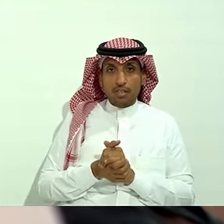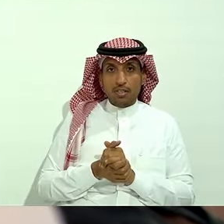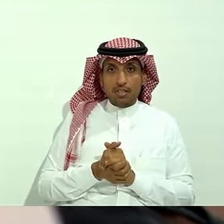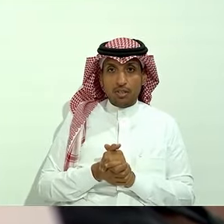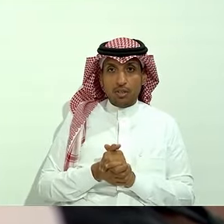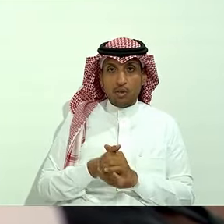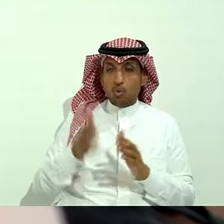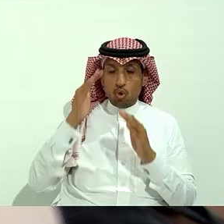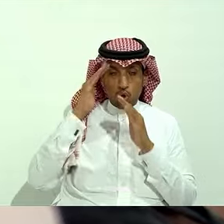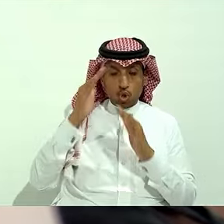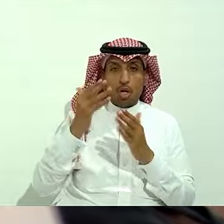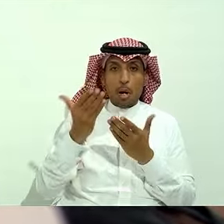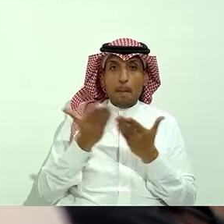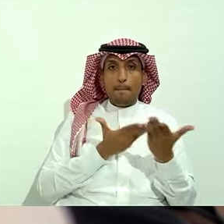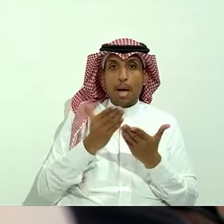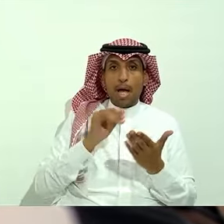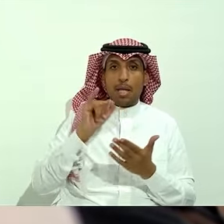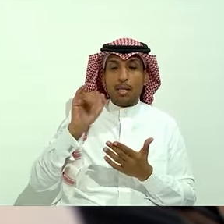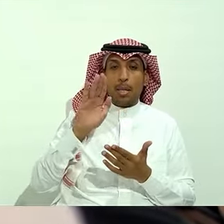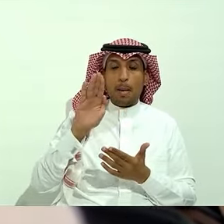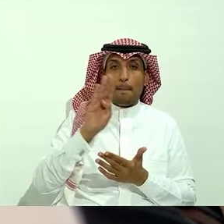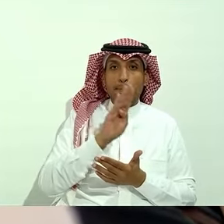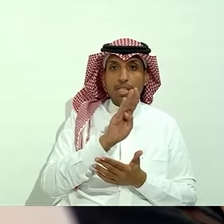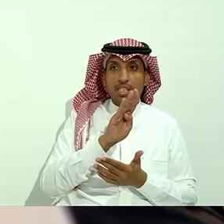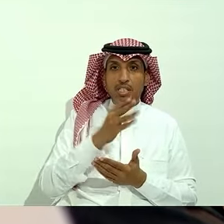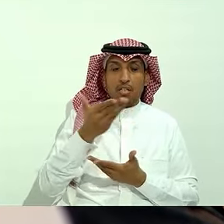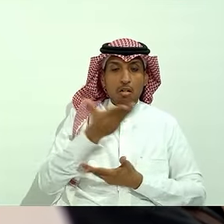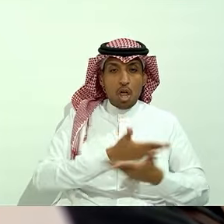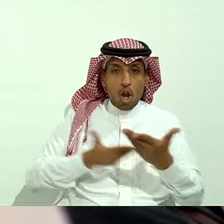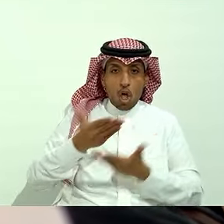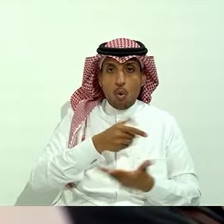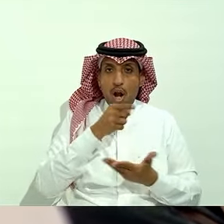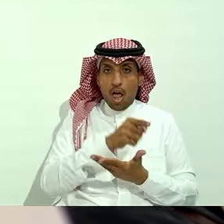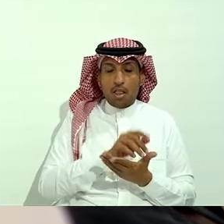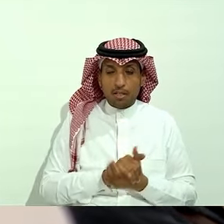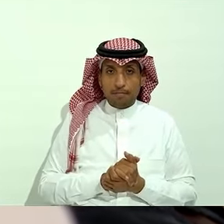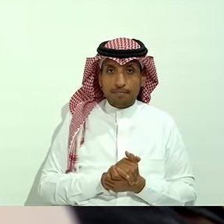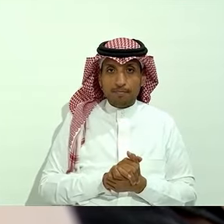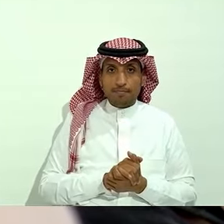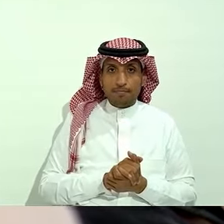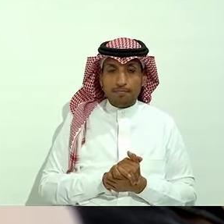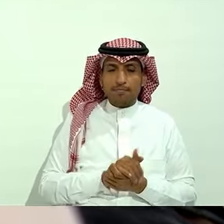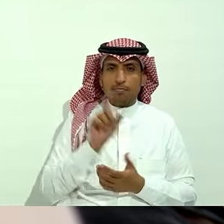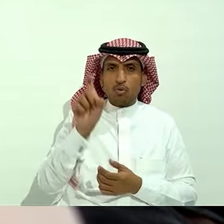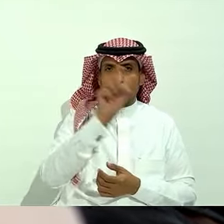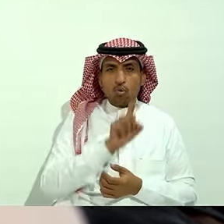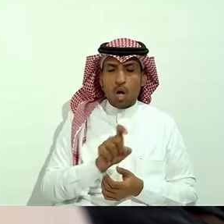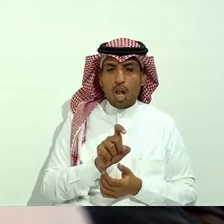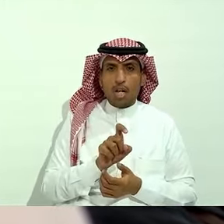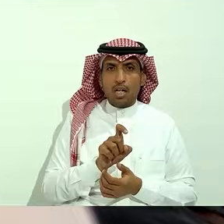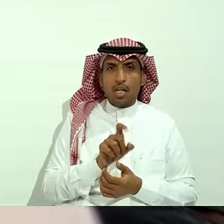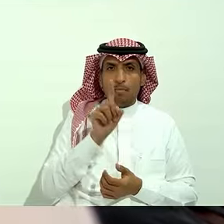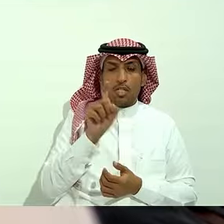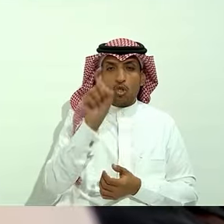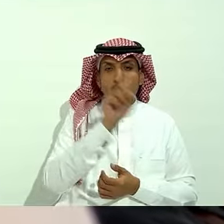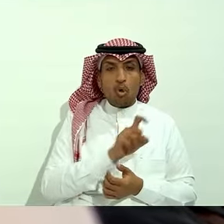وأشكر معهد مسك لتنظيم هذا الحوار. ما عندي سؤال، بس في